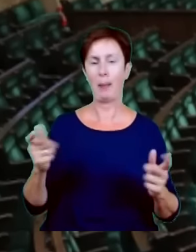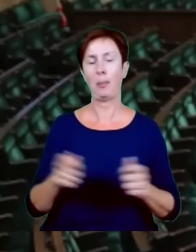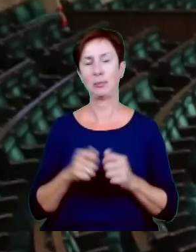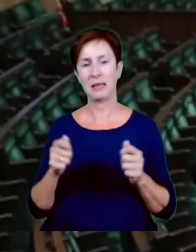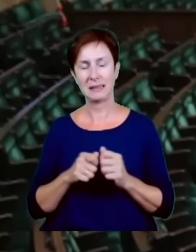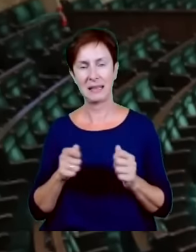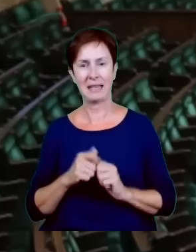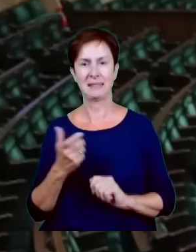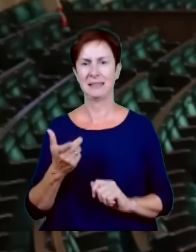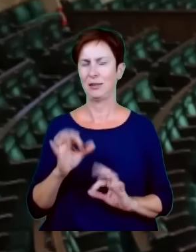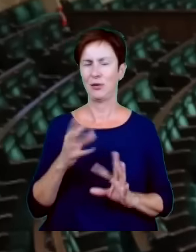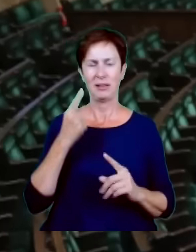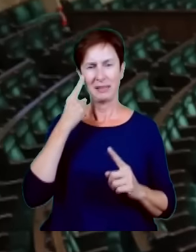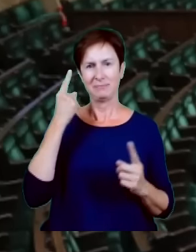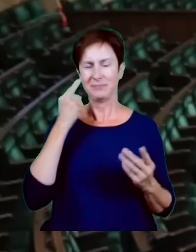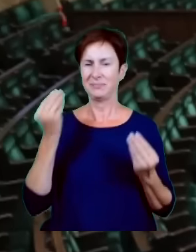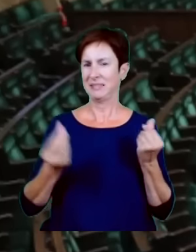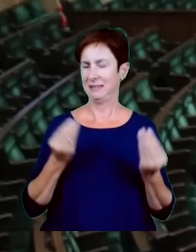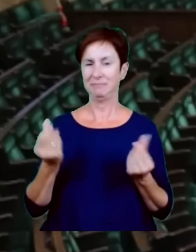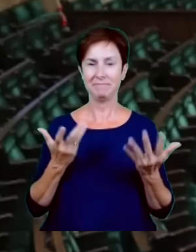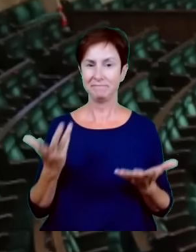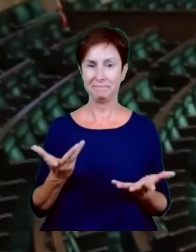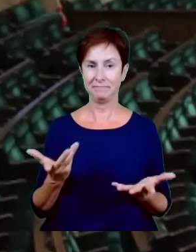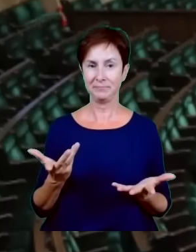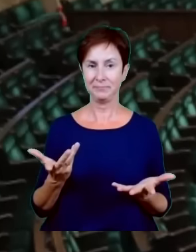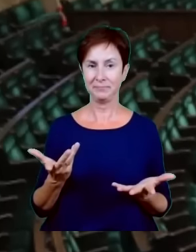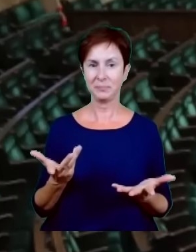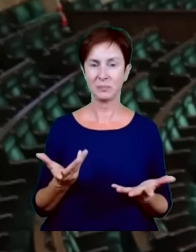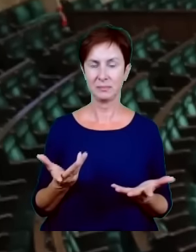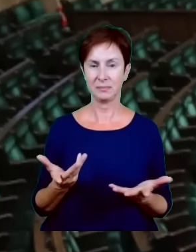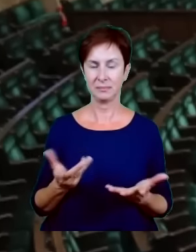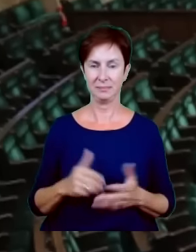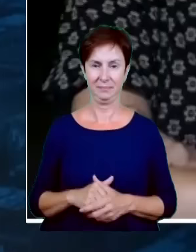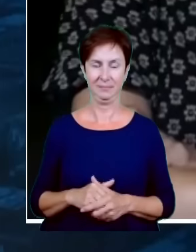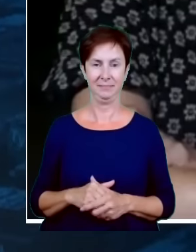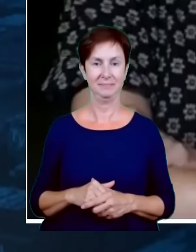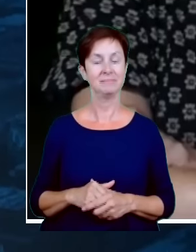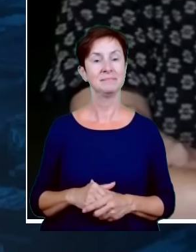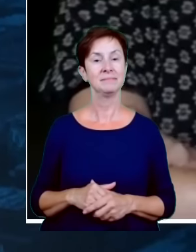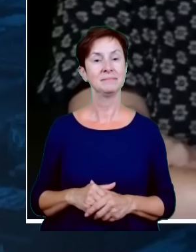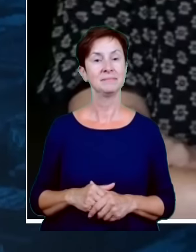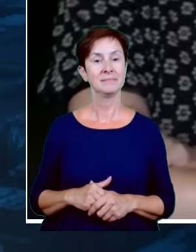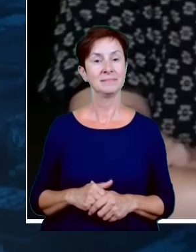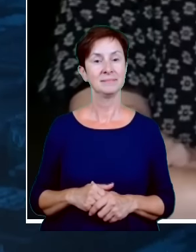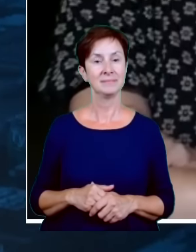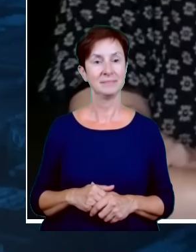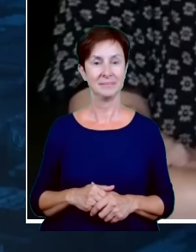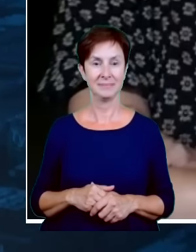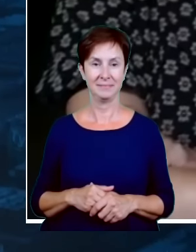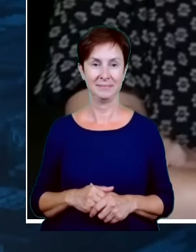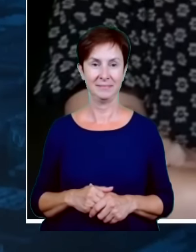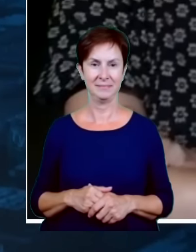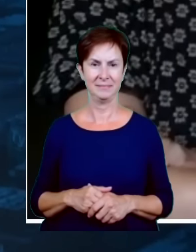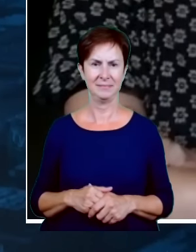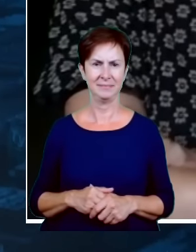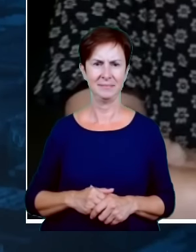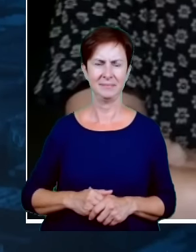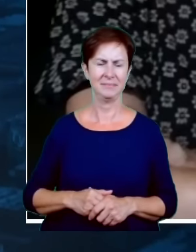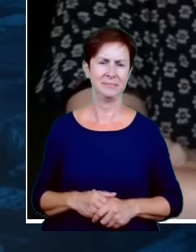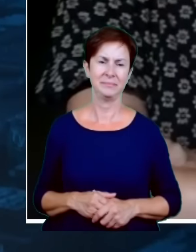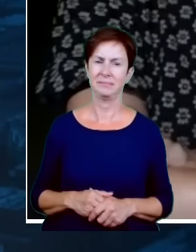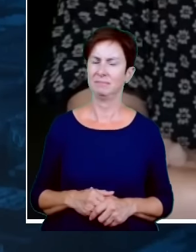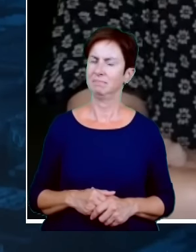jest ta estetyka którą pani janna staniszki z platformy preferuje No nie no oczywiście